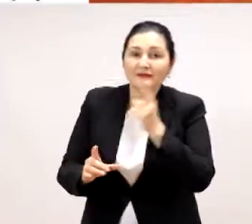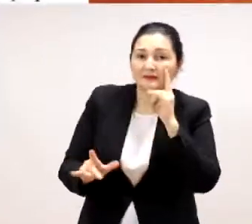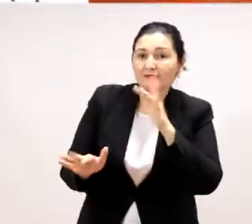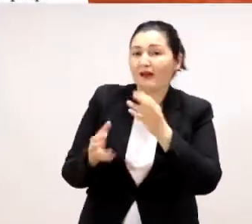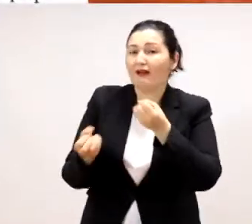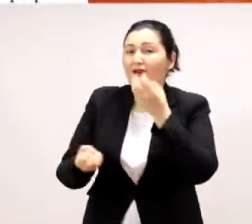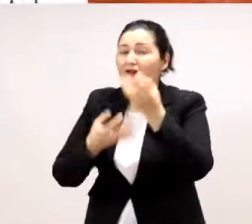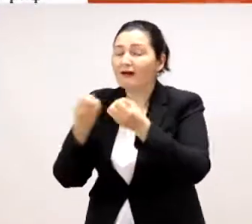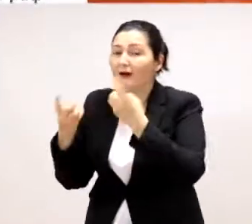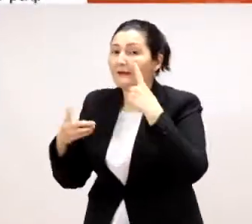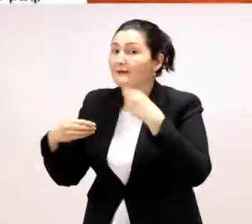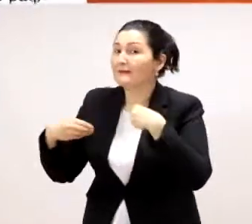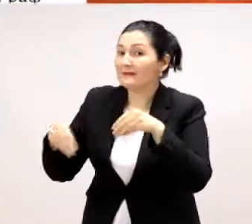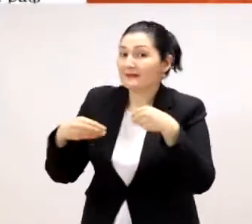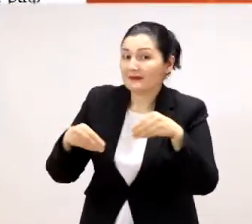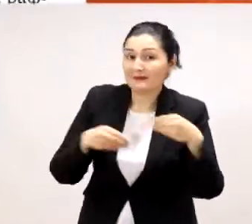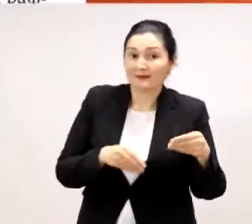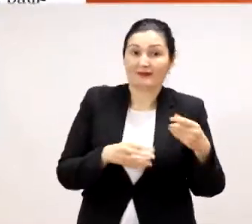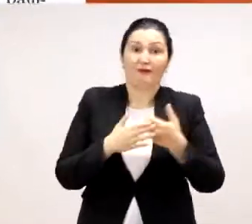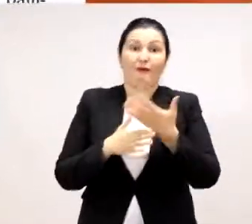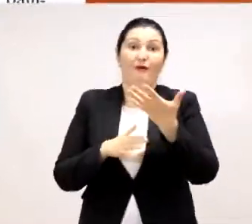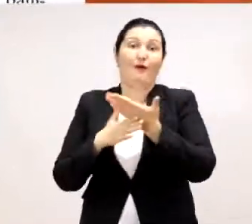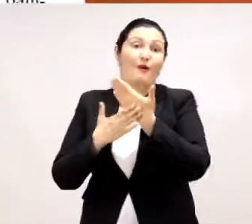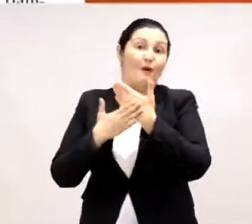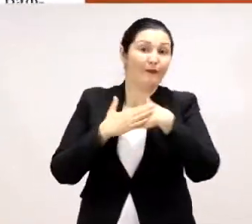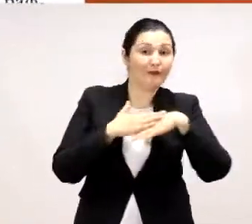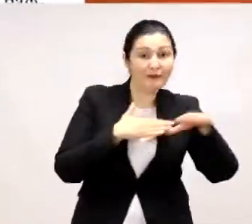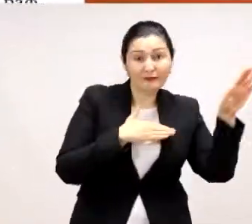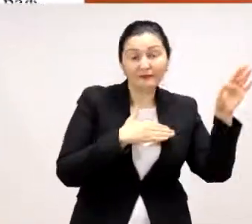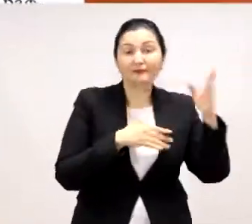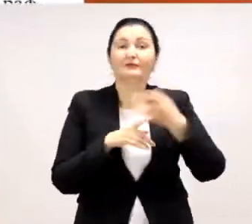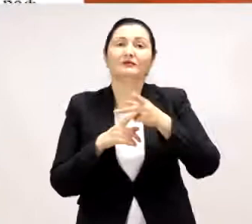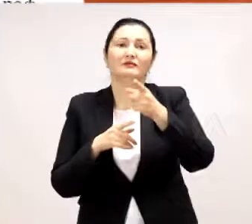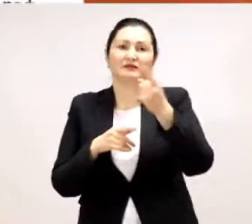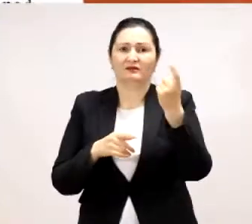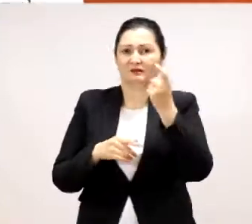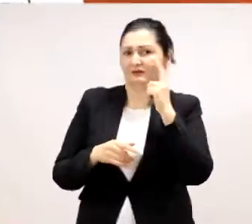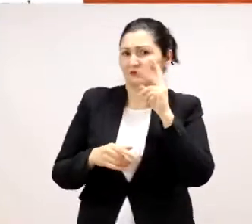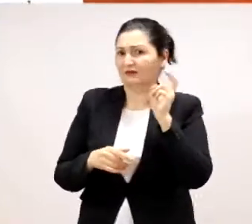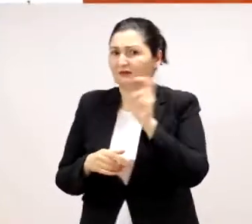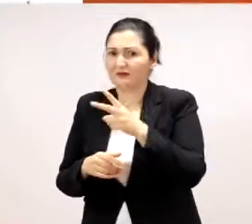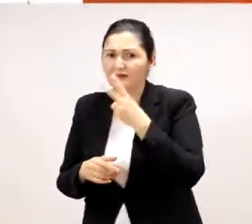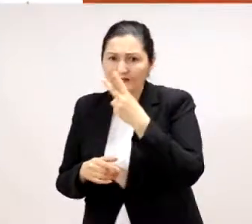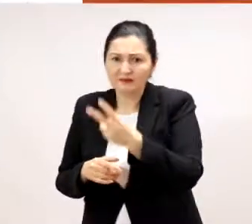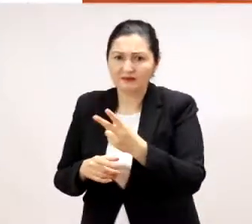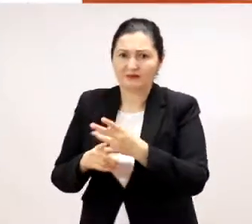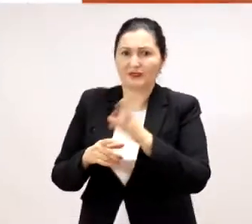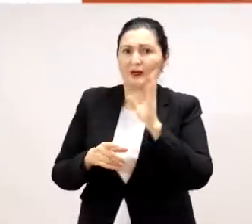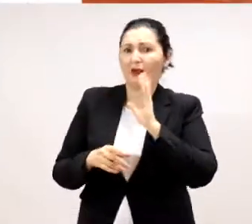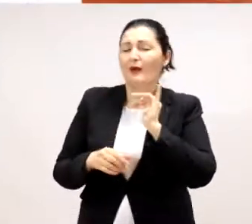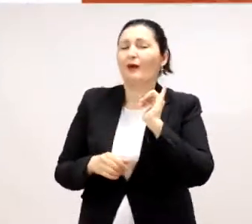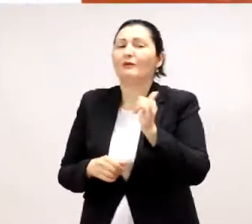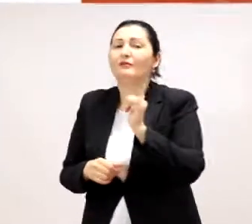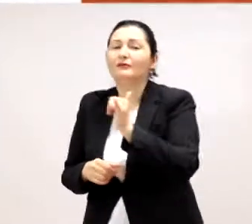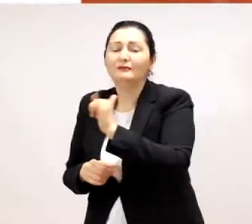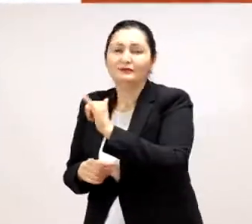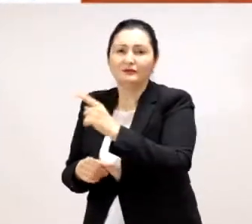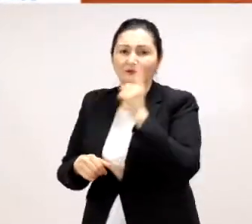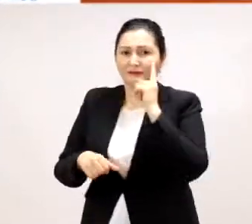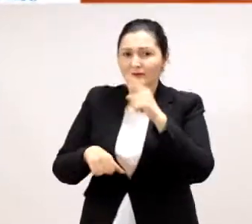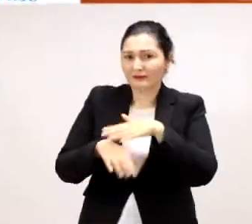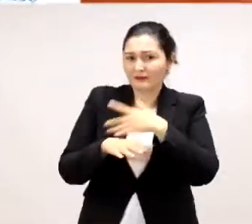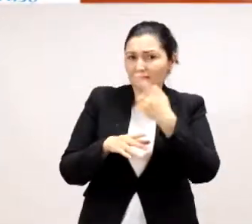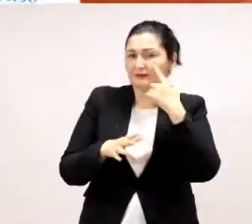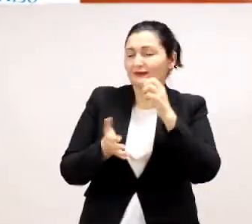گل شنانده رفتند. پس از رفتن آنها صاحب خانه زن گلهای نو را آب و غذا داد و تا درگاه با